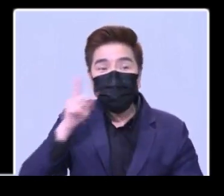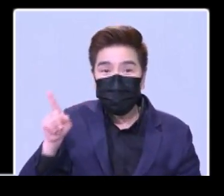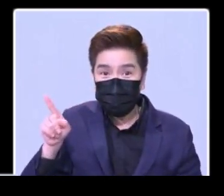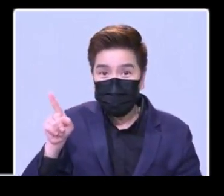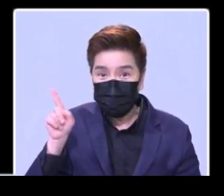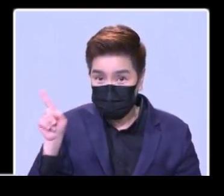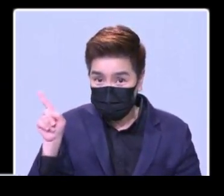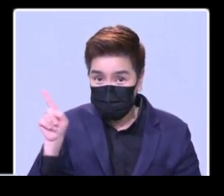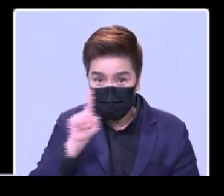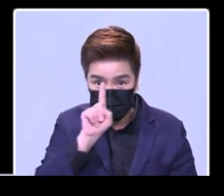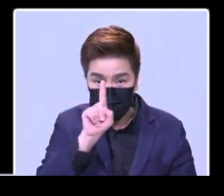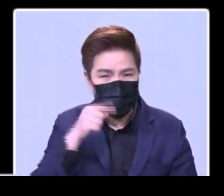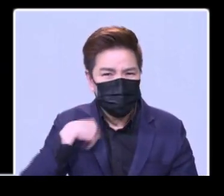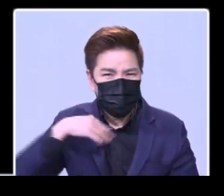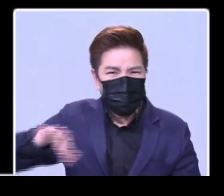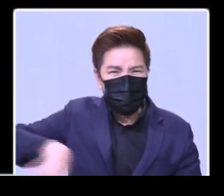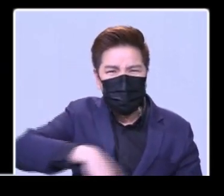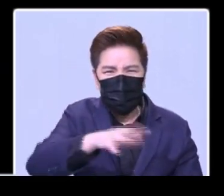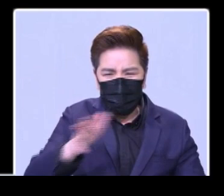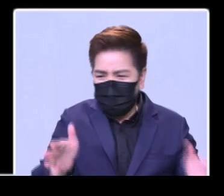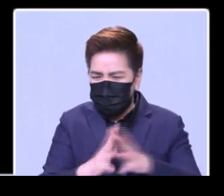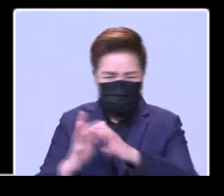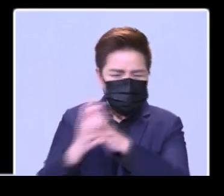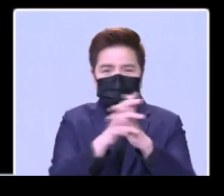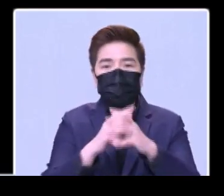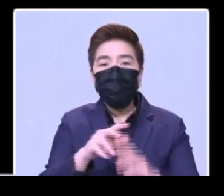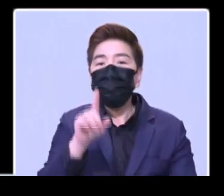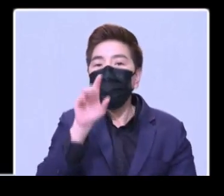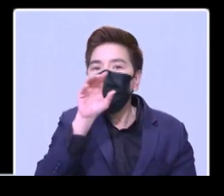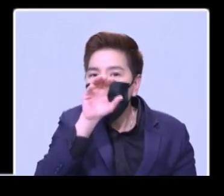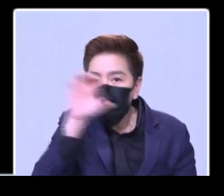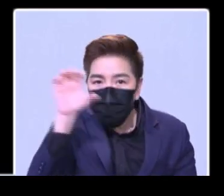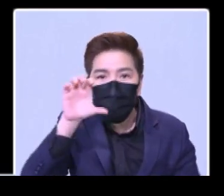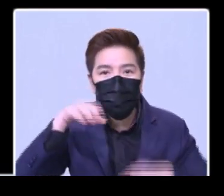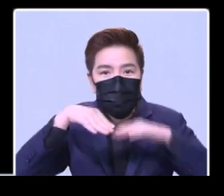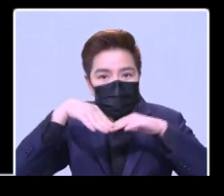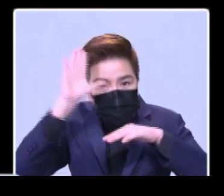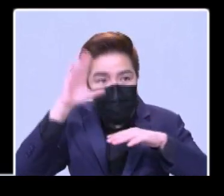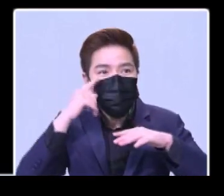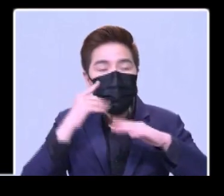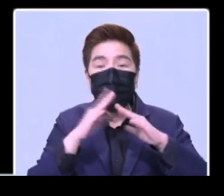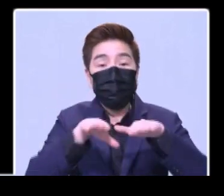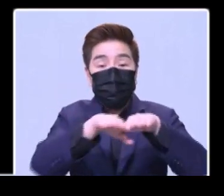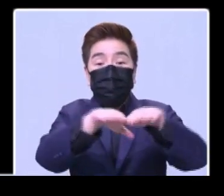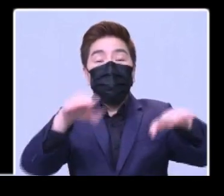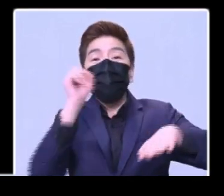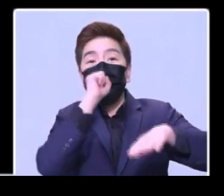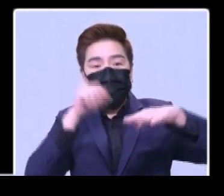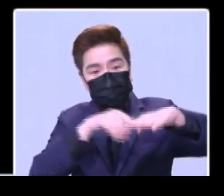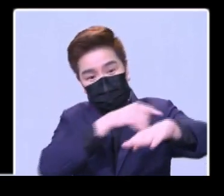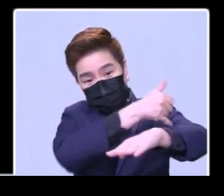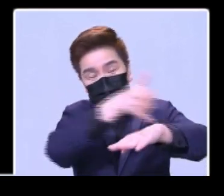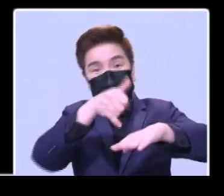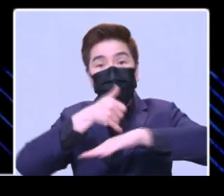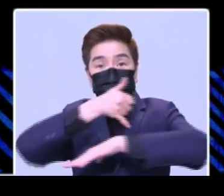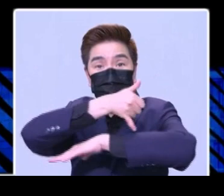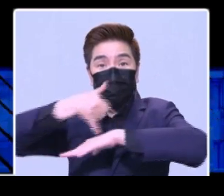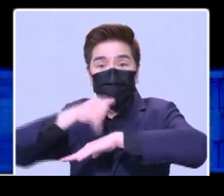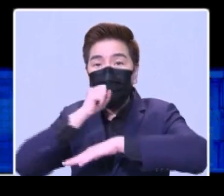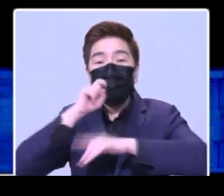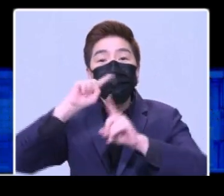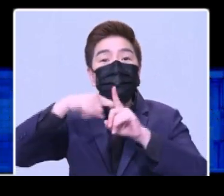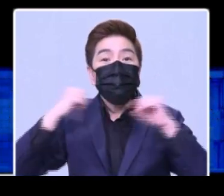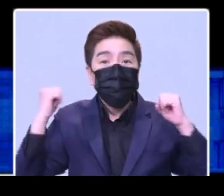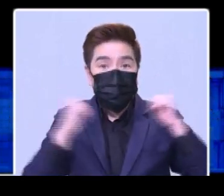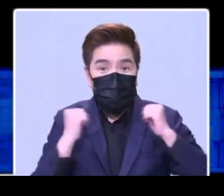แค่ส่วนหนึ่งมีประมาณเป็นร้อยคนน ะ ที่ยกพวกตะลุมบอลกันอยู่หน้าเวทีงานคอนเสิร์ตเปิดเมืองฤดูหนาว